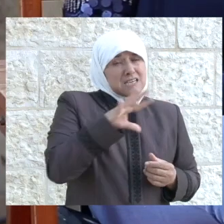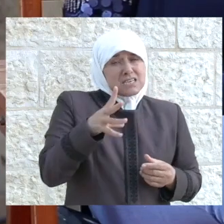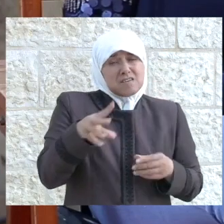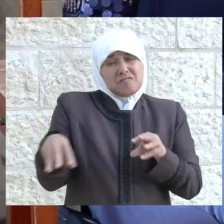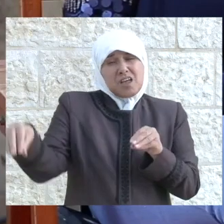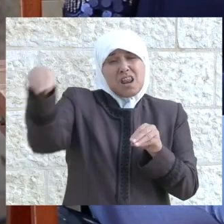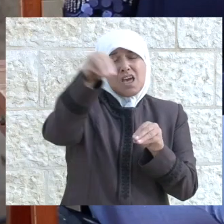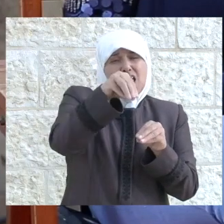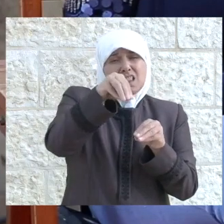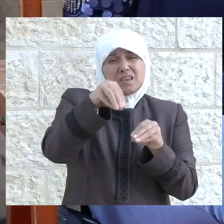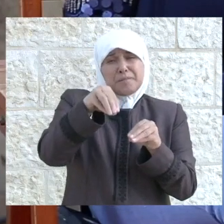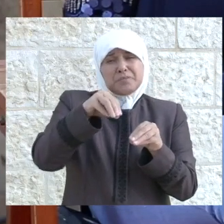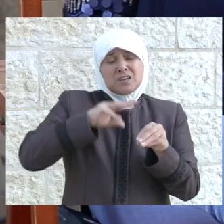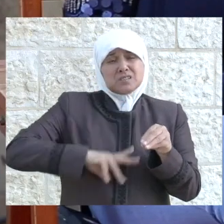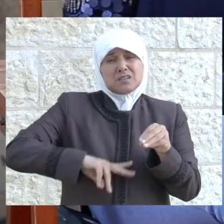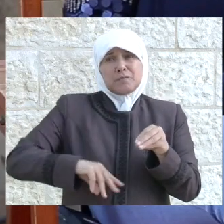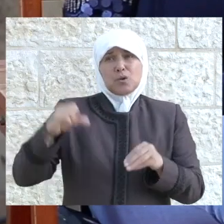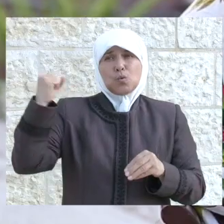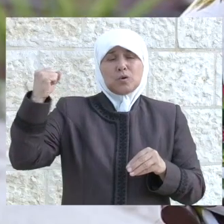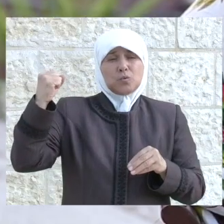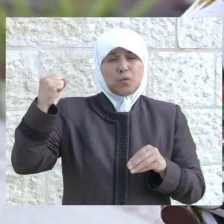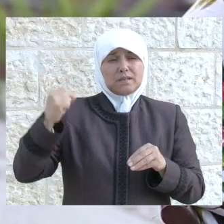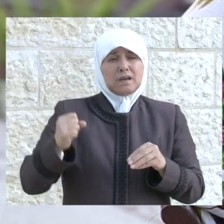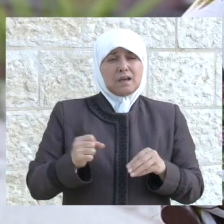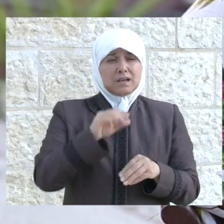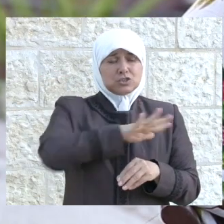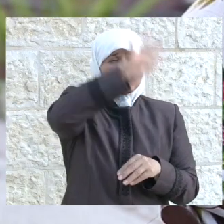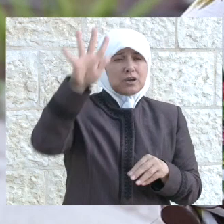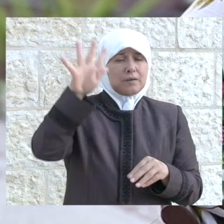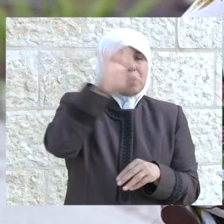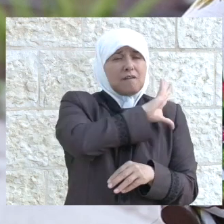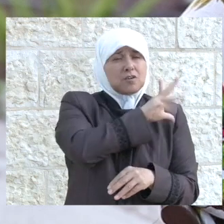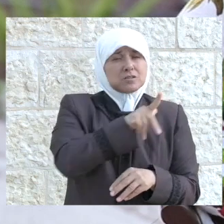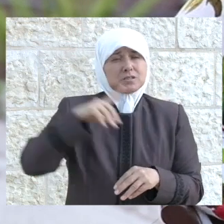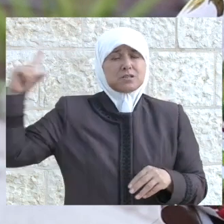الشعب الفلسطيني بالطريقة الصحيحة للشعب الغربي؟ أول إشي